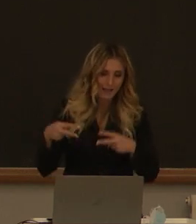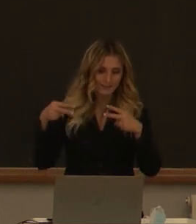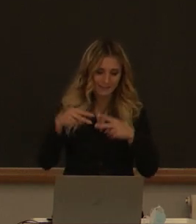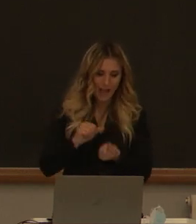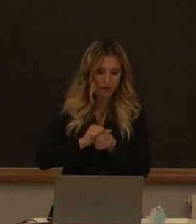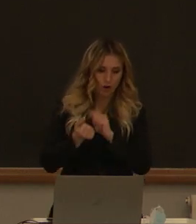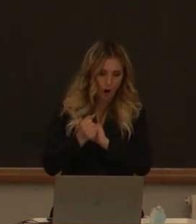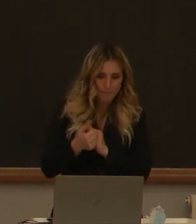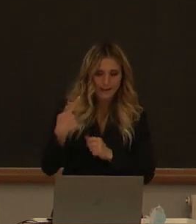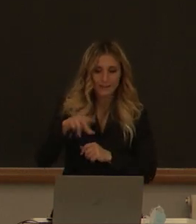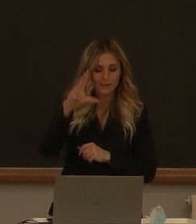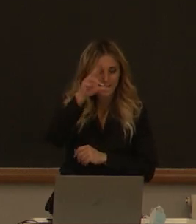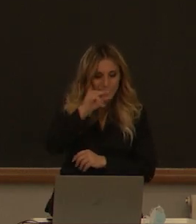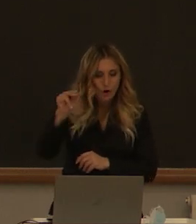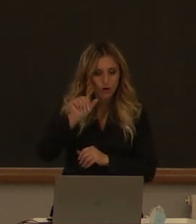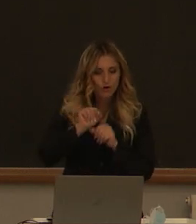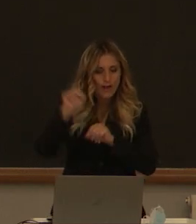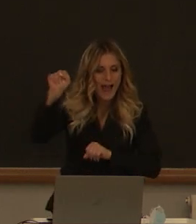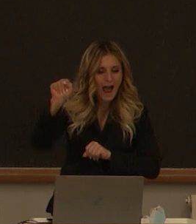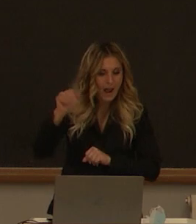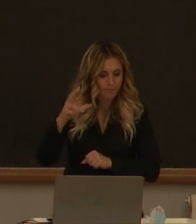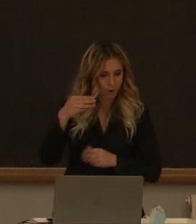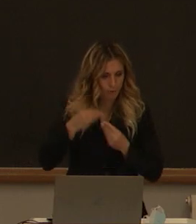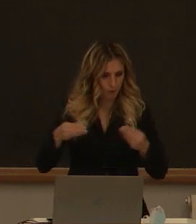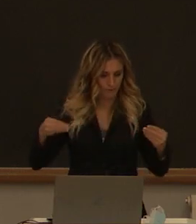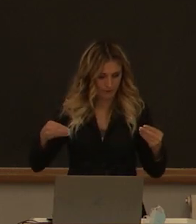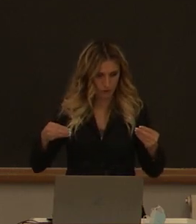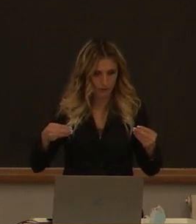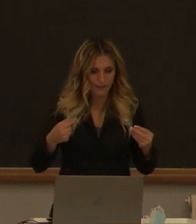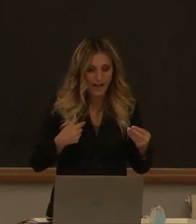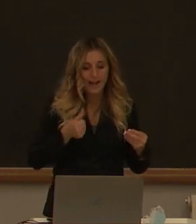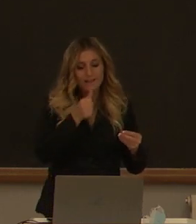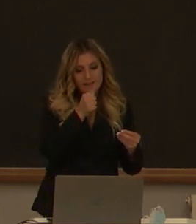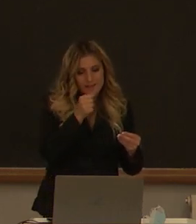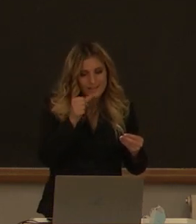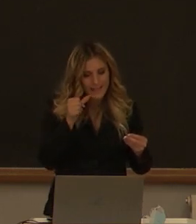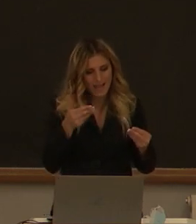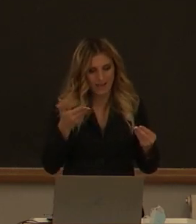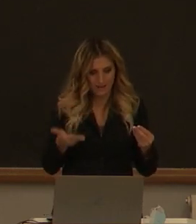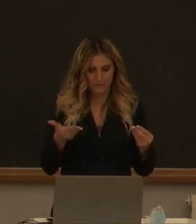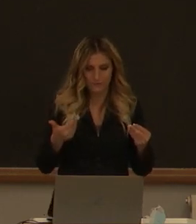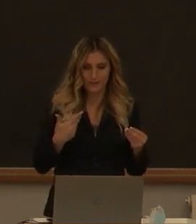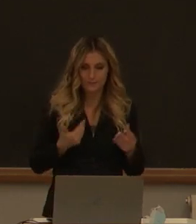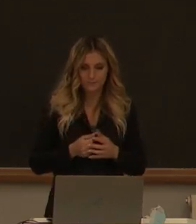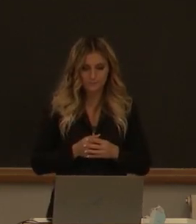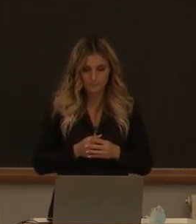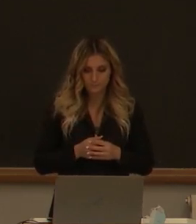albo professionale in qualche modo dedicato, che ci sia per l'appunto